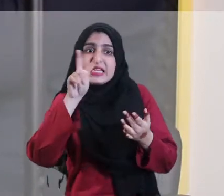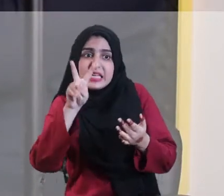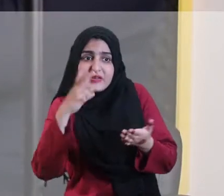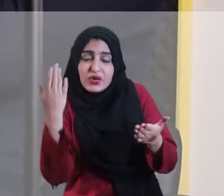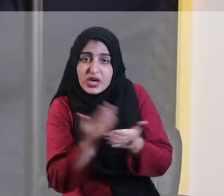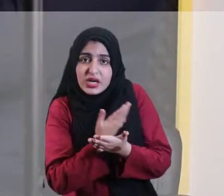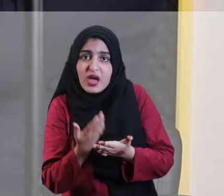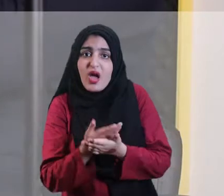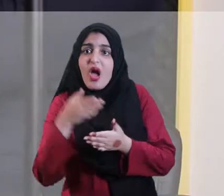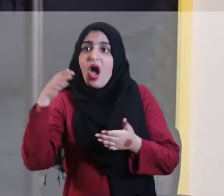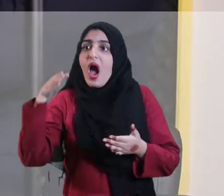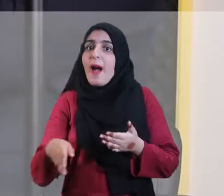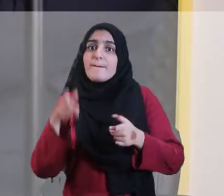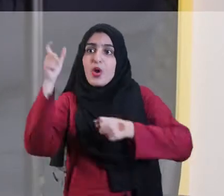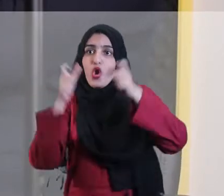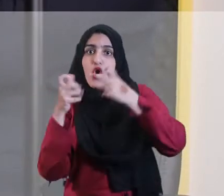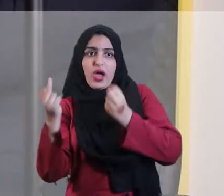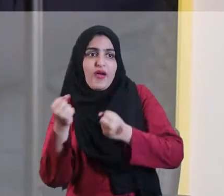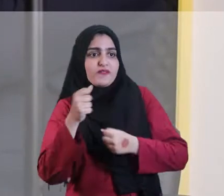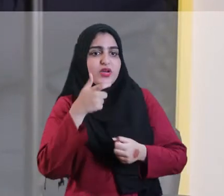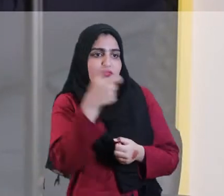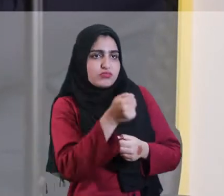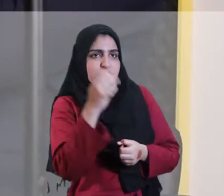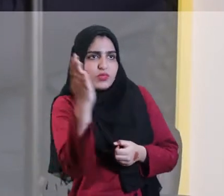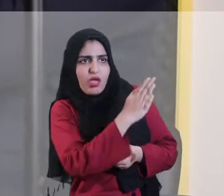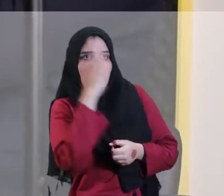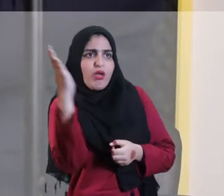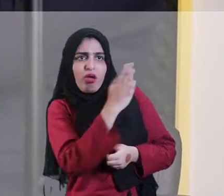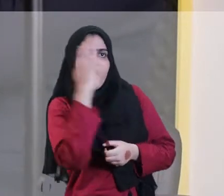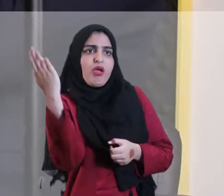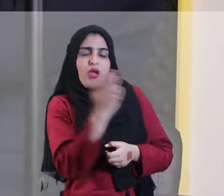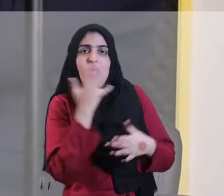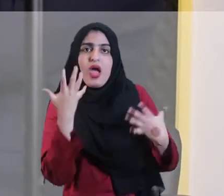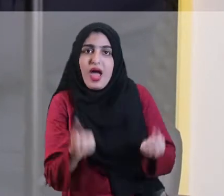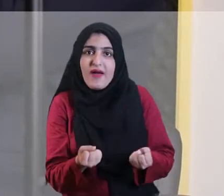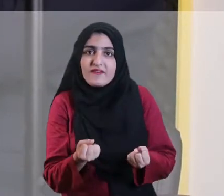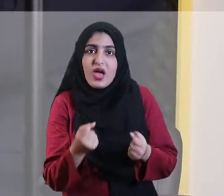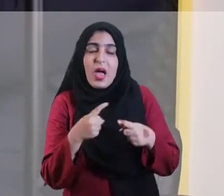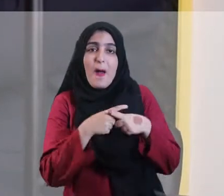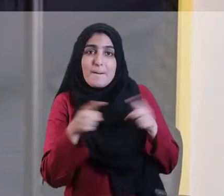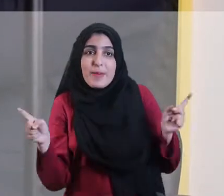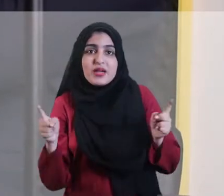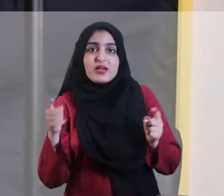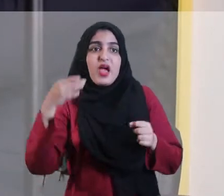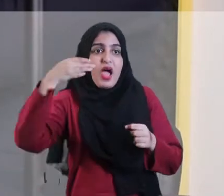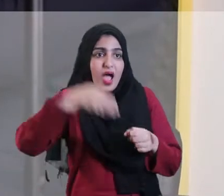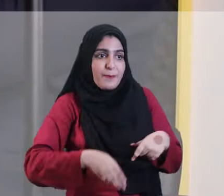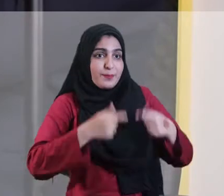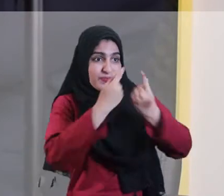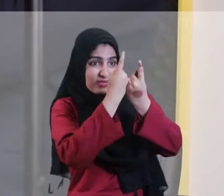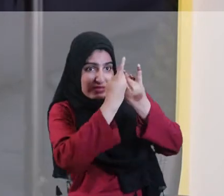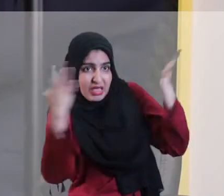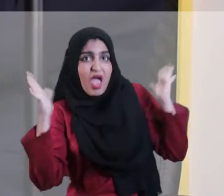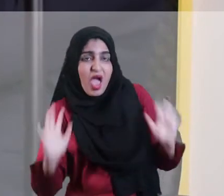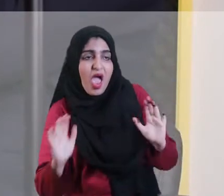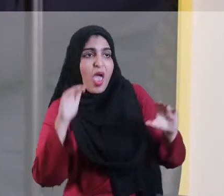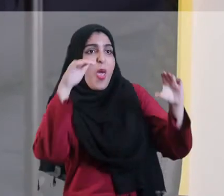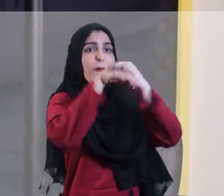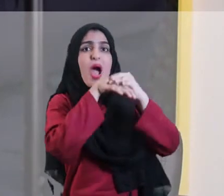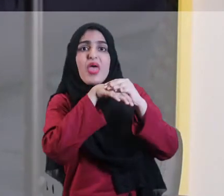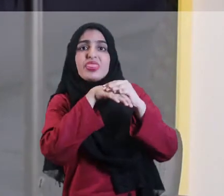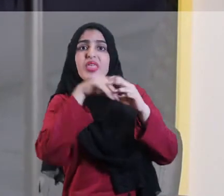हैव टू ऑप्शंस आपके पास क्वांटिटी जरूर मगर क्वालिटी तो आप